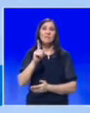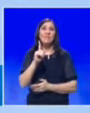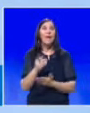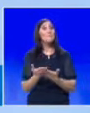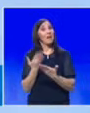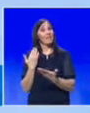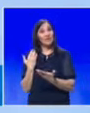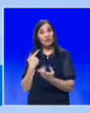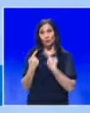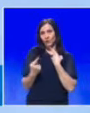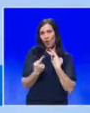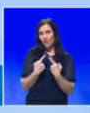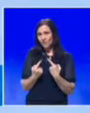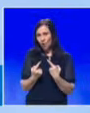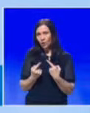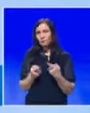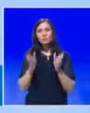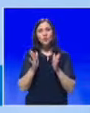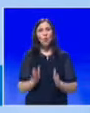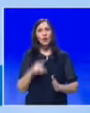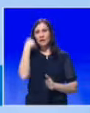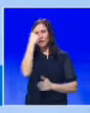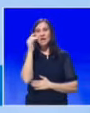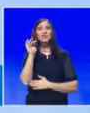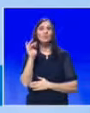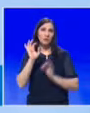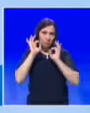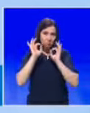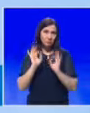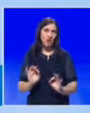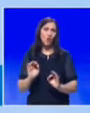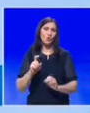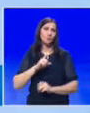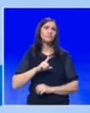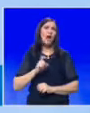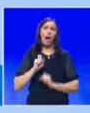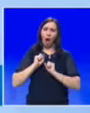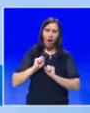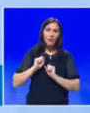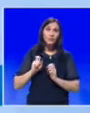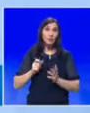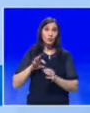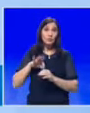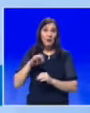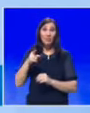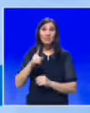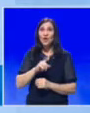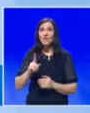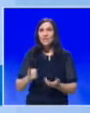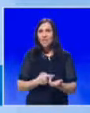да се оговорим, че конкретни лица ще бъдат сигурно гарантирано избрани, а това, че някои